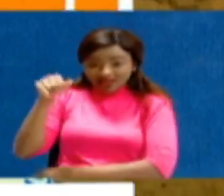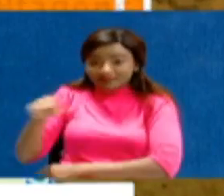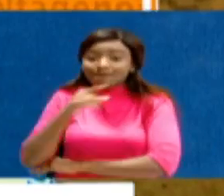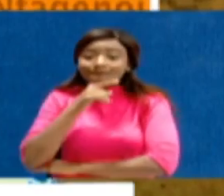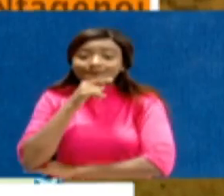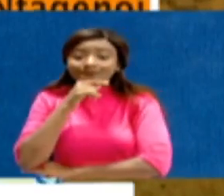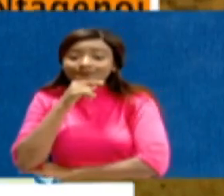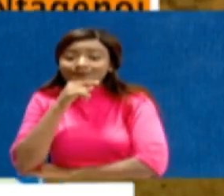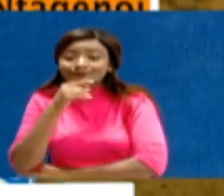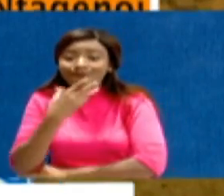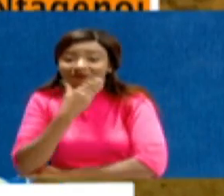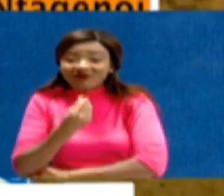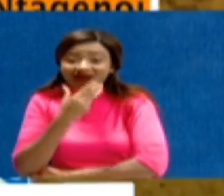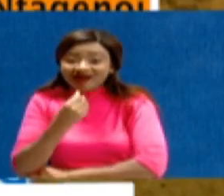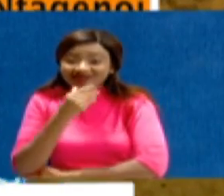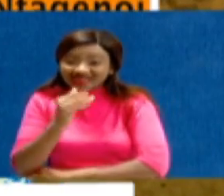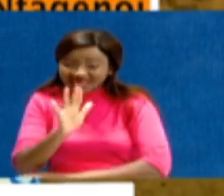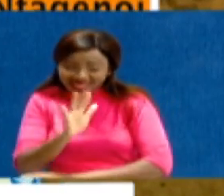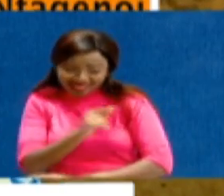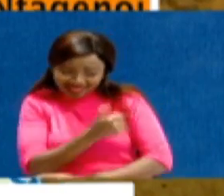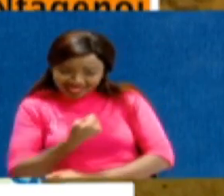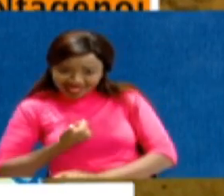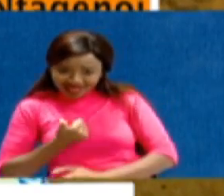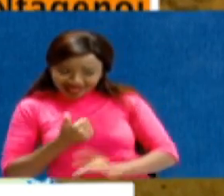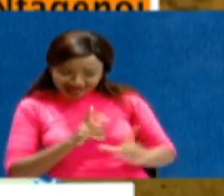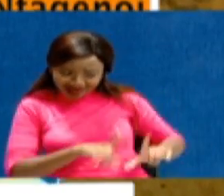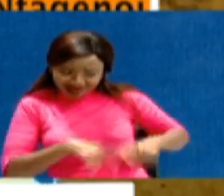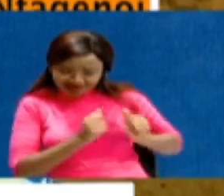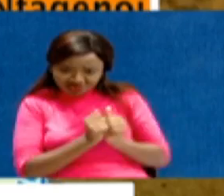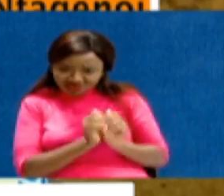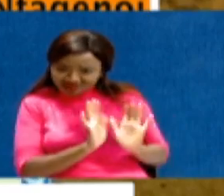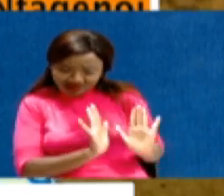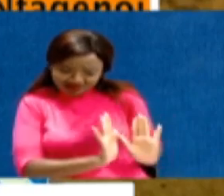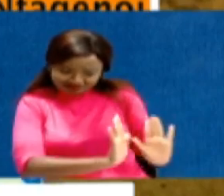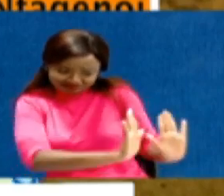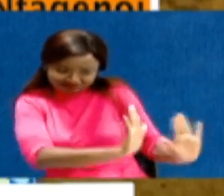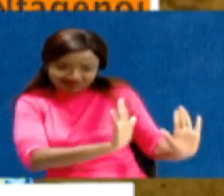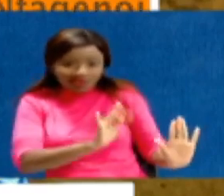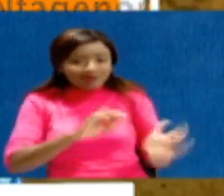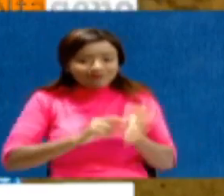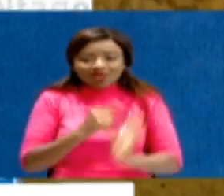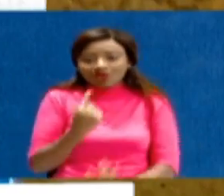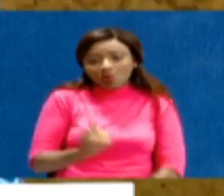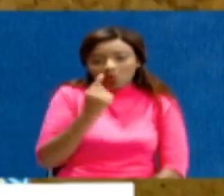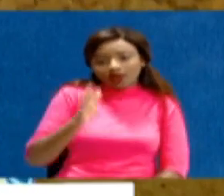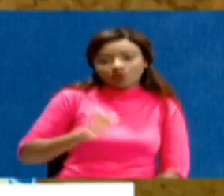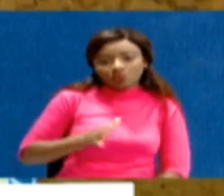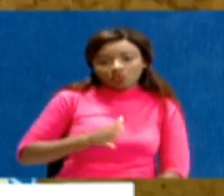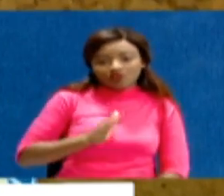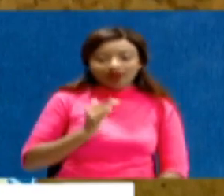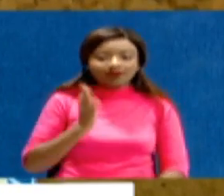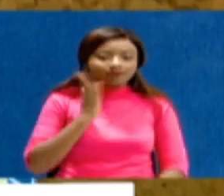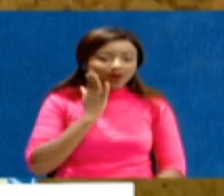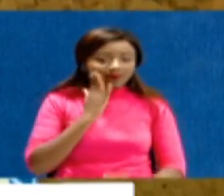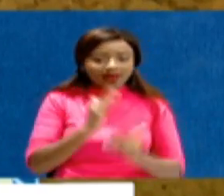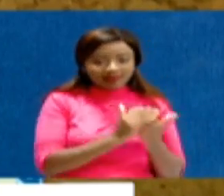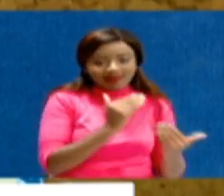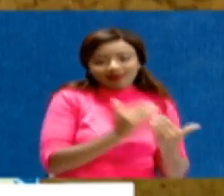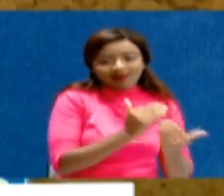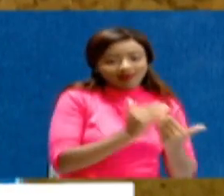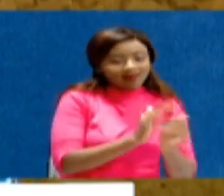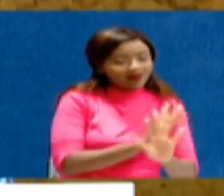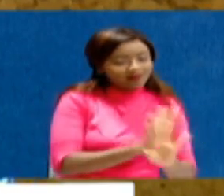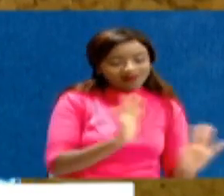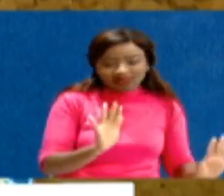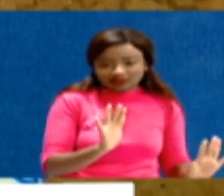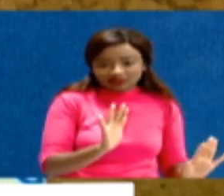wanaogopa sana kukaa na wasichana. Kwa hivyo unakuta mama tu ndiye anang'ang'ana kuongea na wasichana. Mama tu ndiye anang'ang'ana